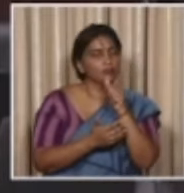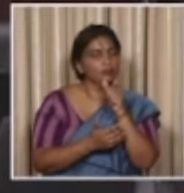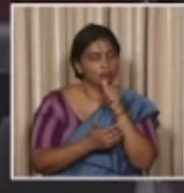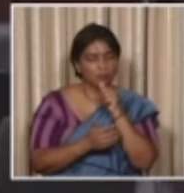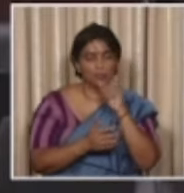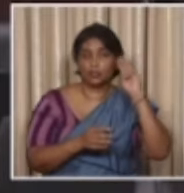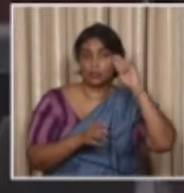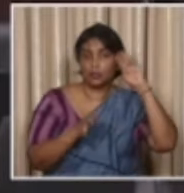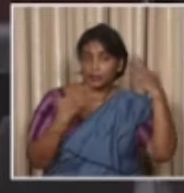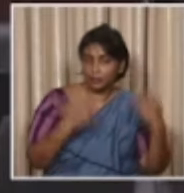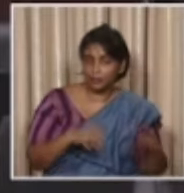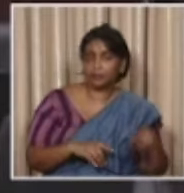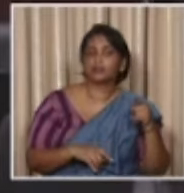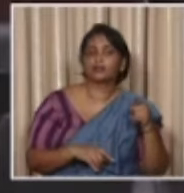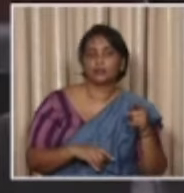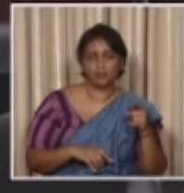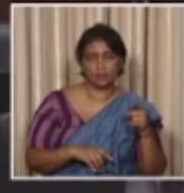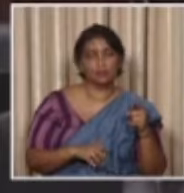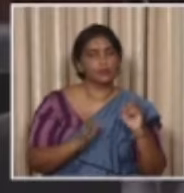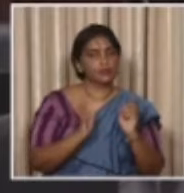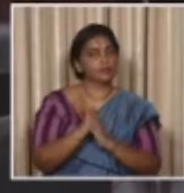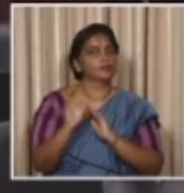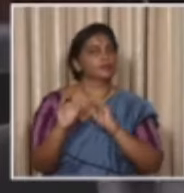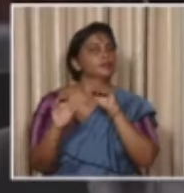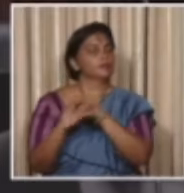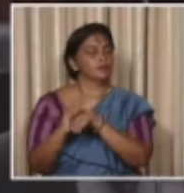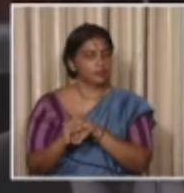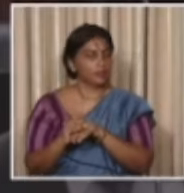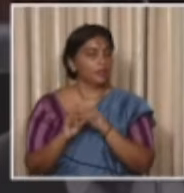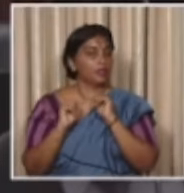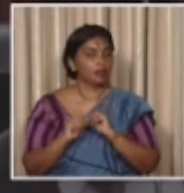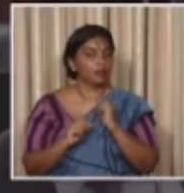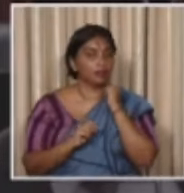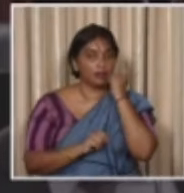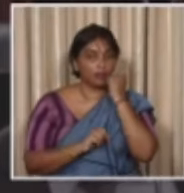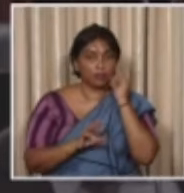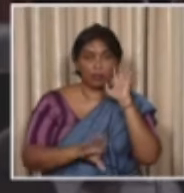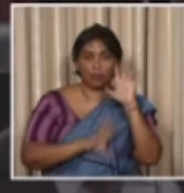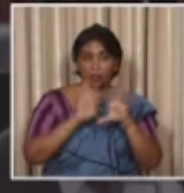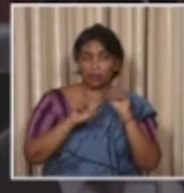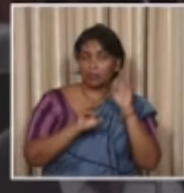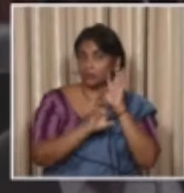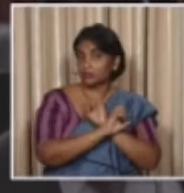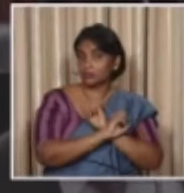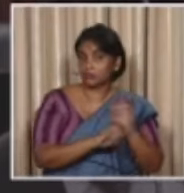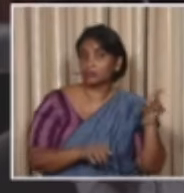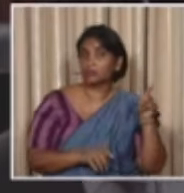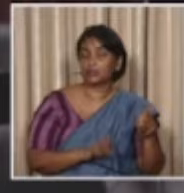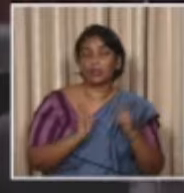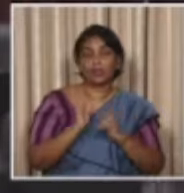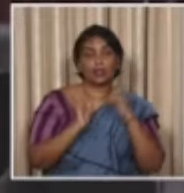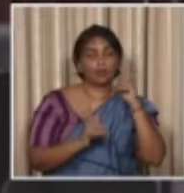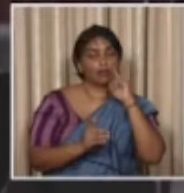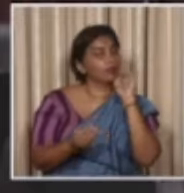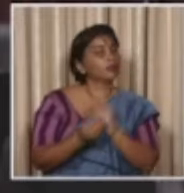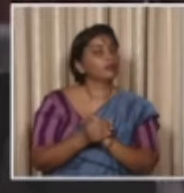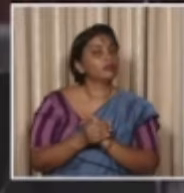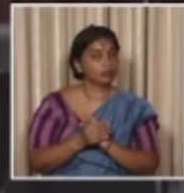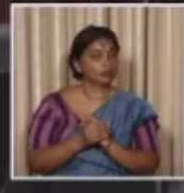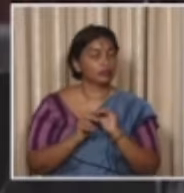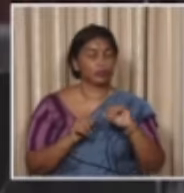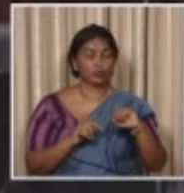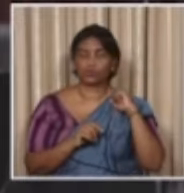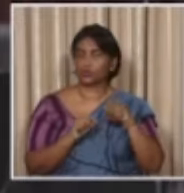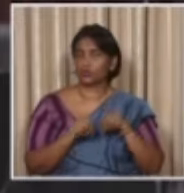දියුරුමක් දීලා තමයි කමිටුවේ වාඩි වෙන්නේ. මොකද බුද්ධි තොරතුරු ප්‍රසිද්ධ වීම ජාතික ආරක්ෂාවේ